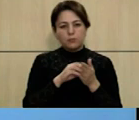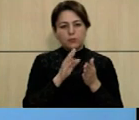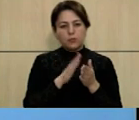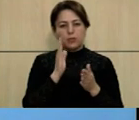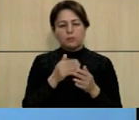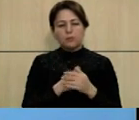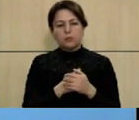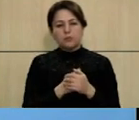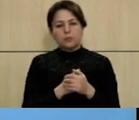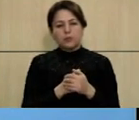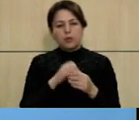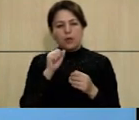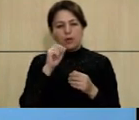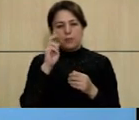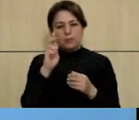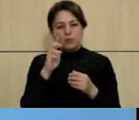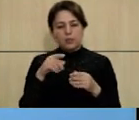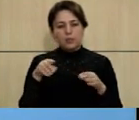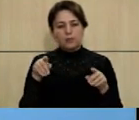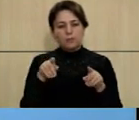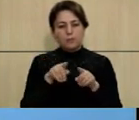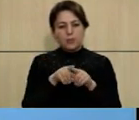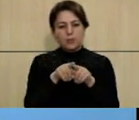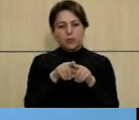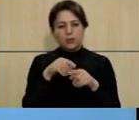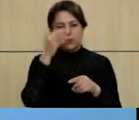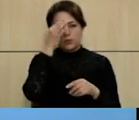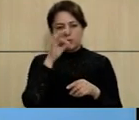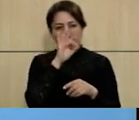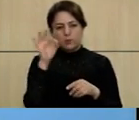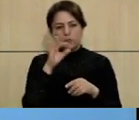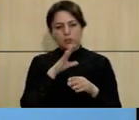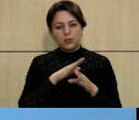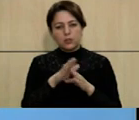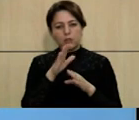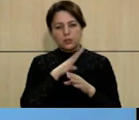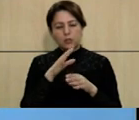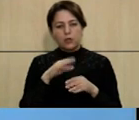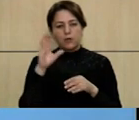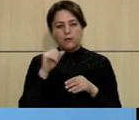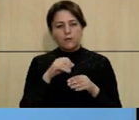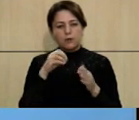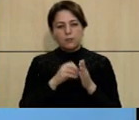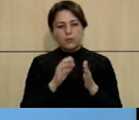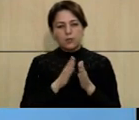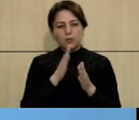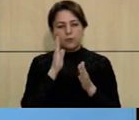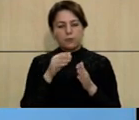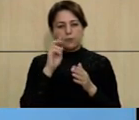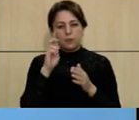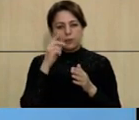Ya'ni AB ga parallel to'g'ri chiziqlarni shartiga ko'ra mana o'tkazib oldik va belgilash kiritamiz. Mana B1,